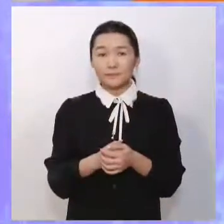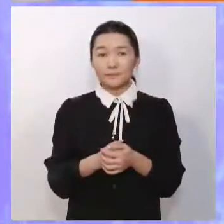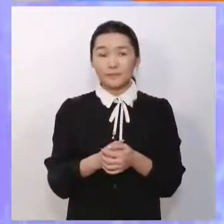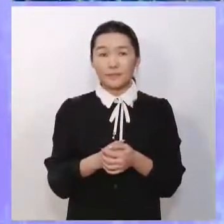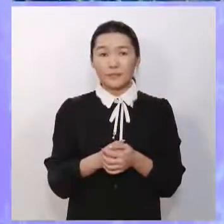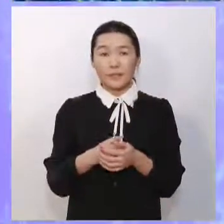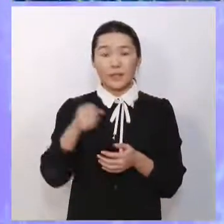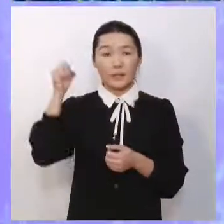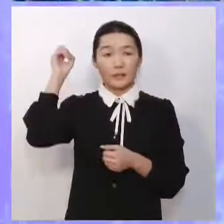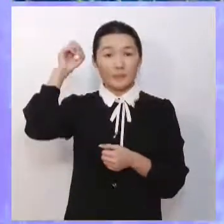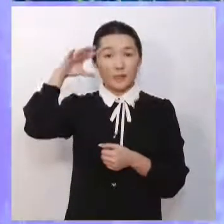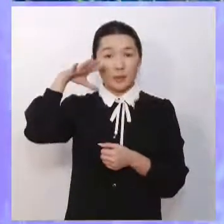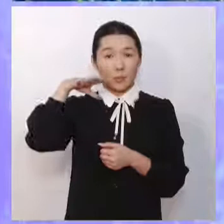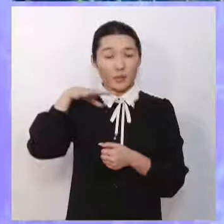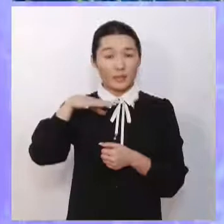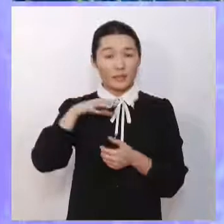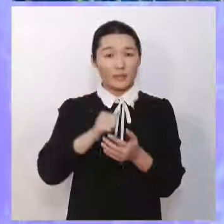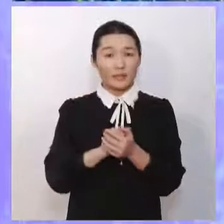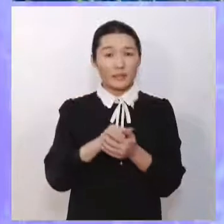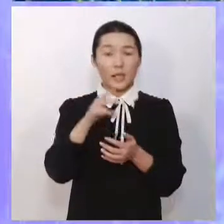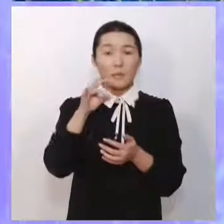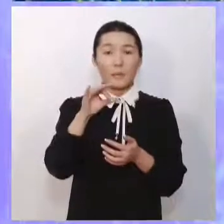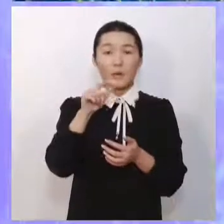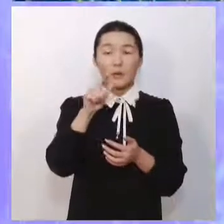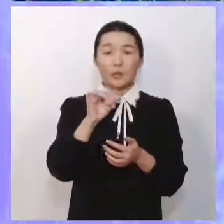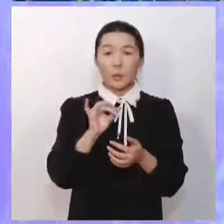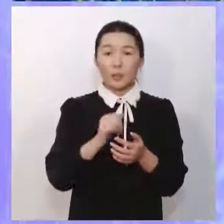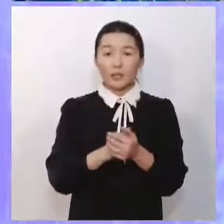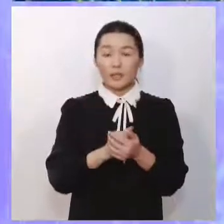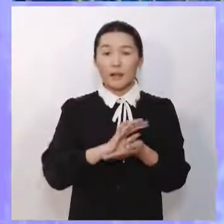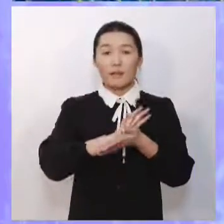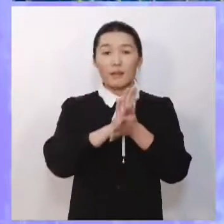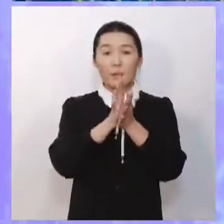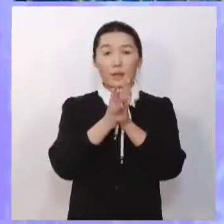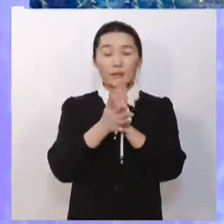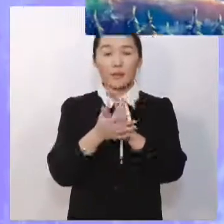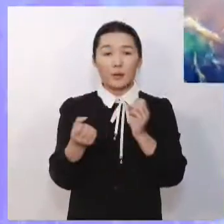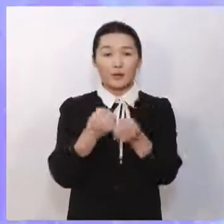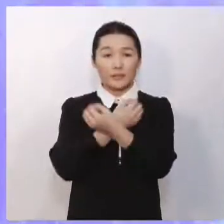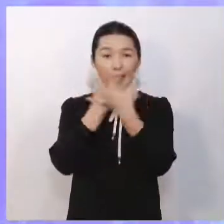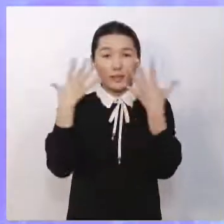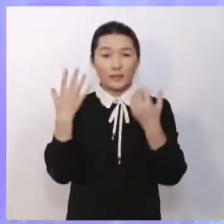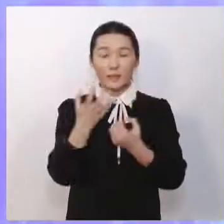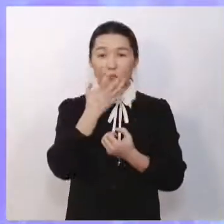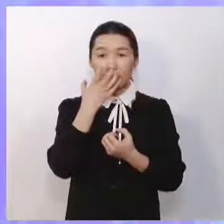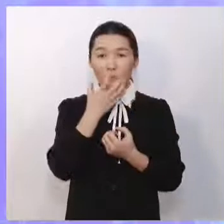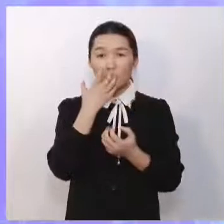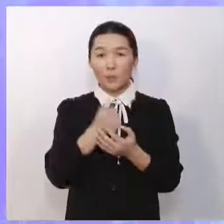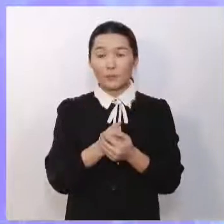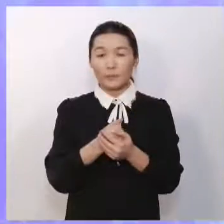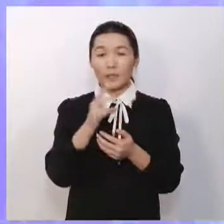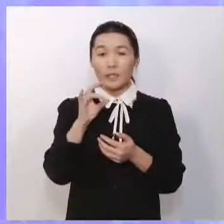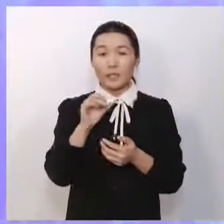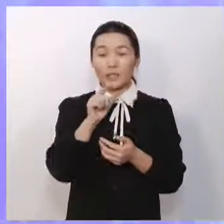Свет опускается вниз по ногам. Ноги наполняются светом и теплом.